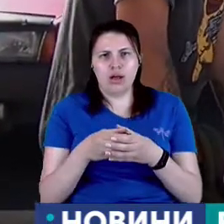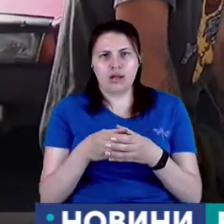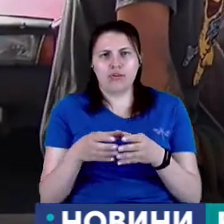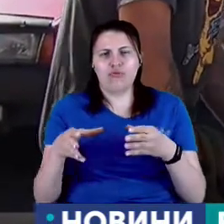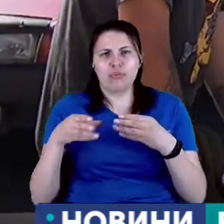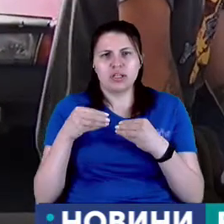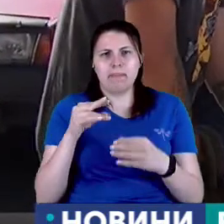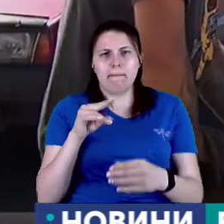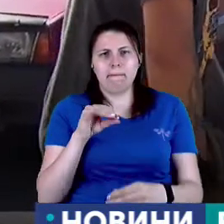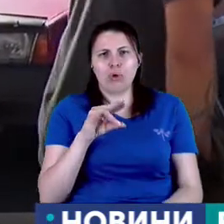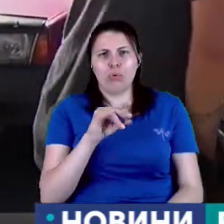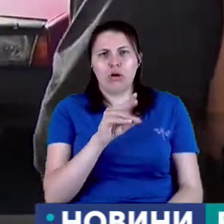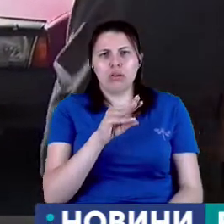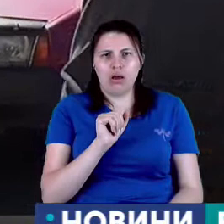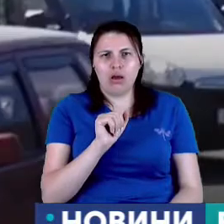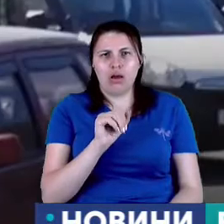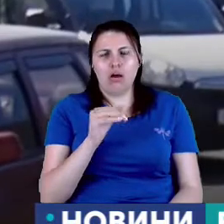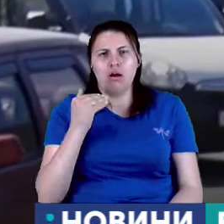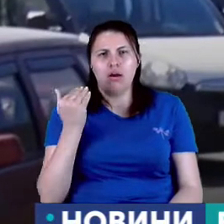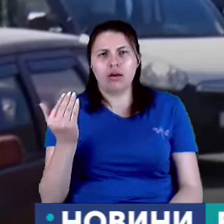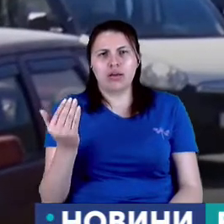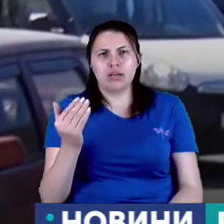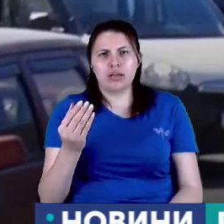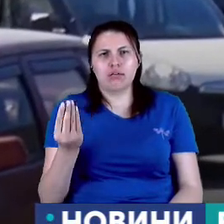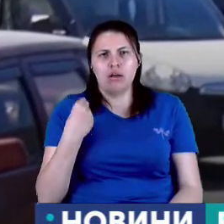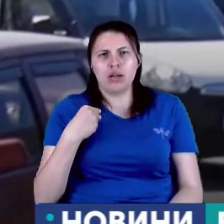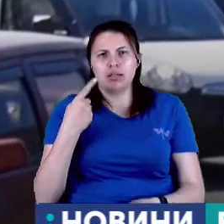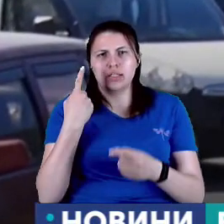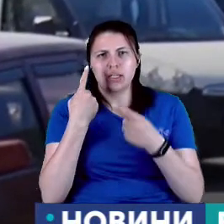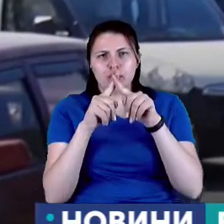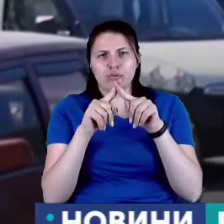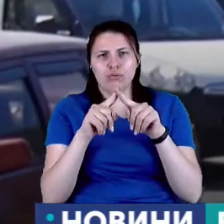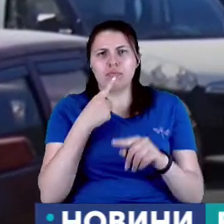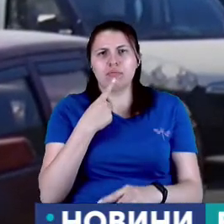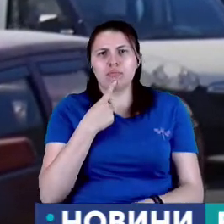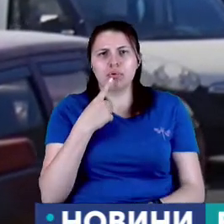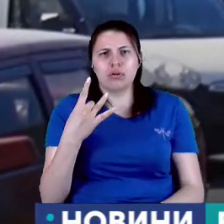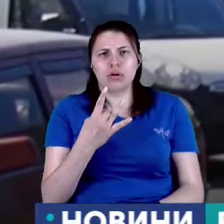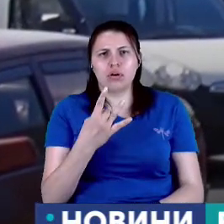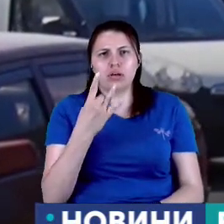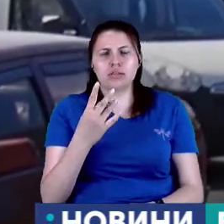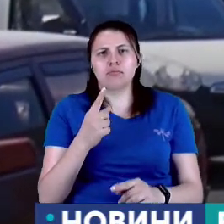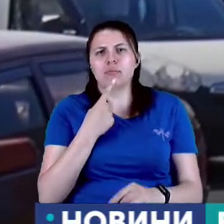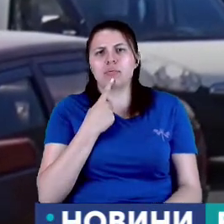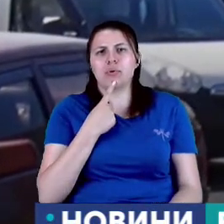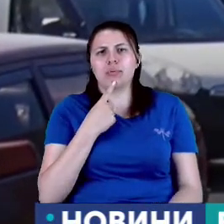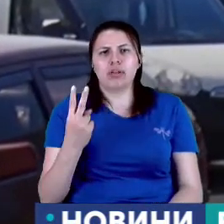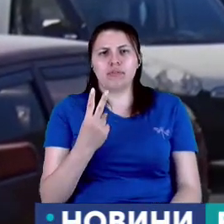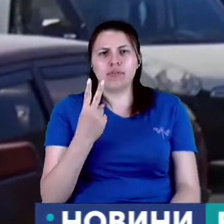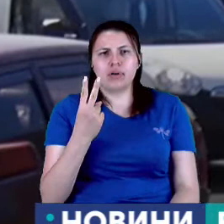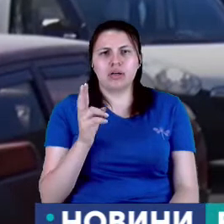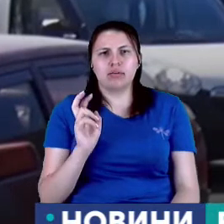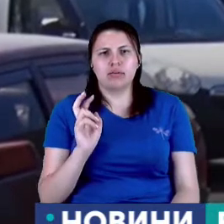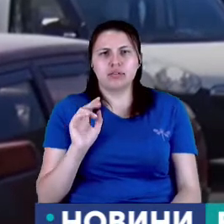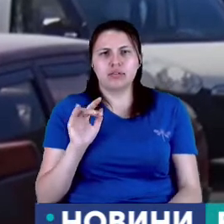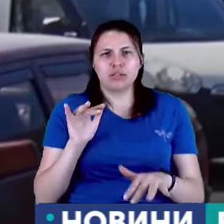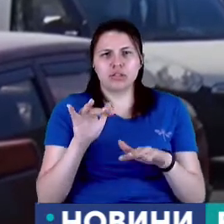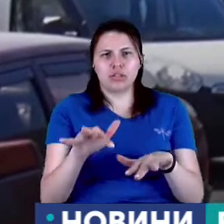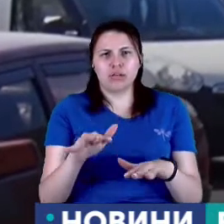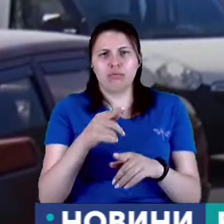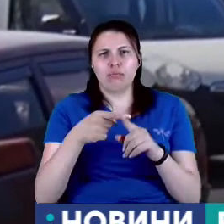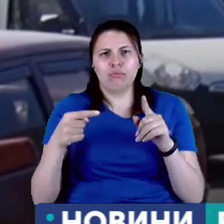вони дали техніку. Попробували раз, попробували два, зайшли, зайняли полгорода. К сожалению, погибло